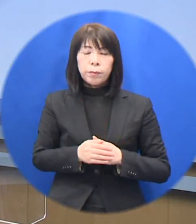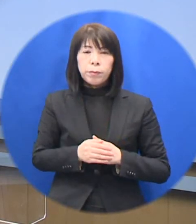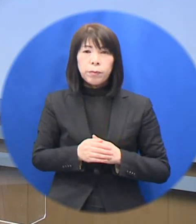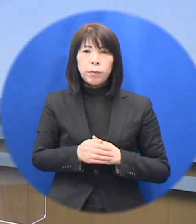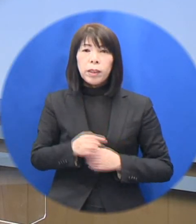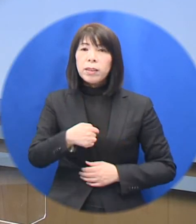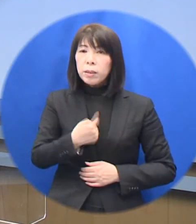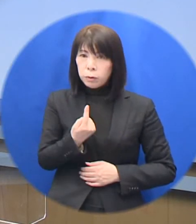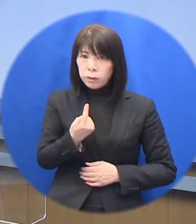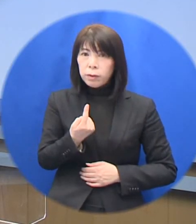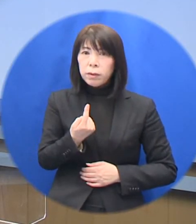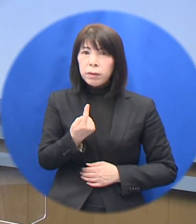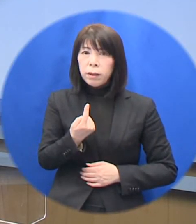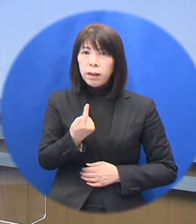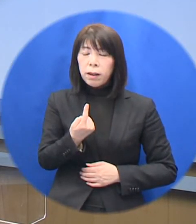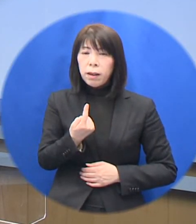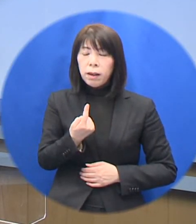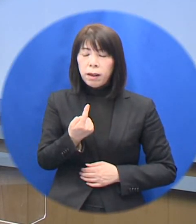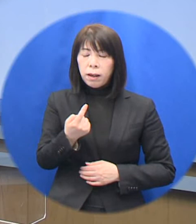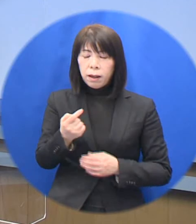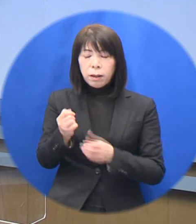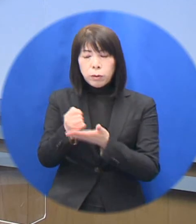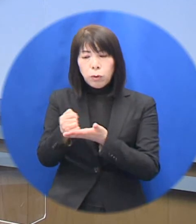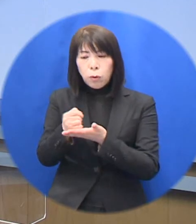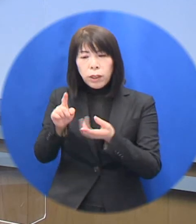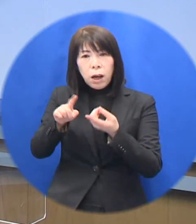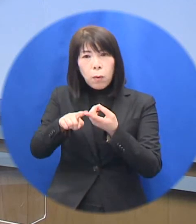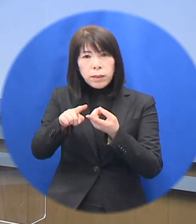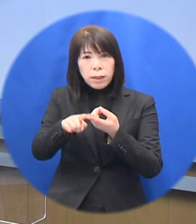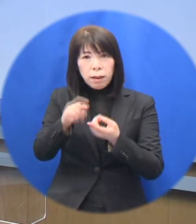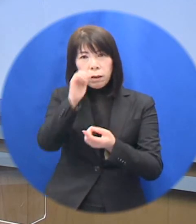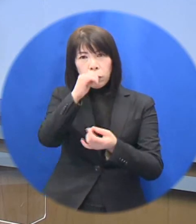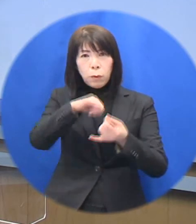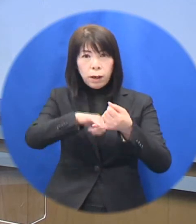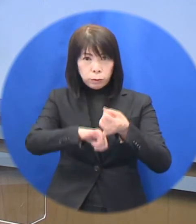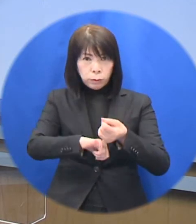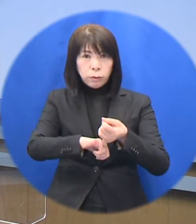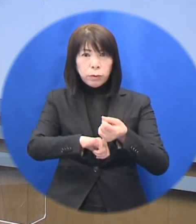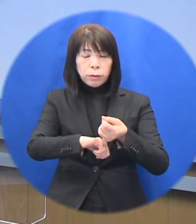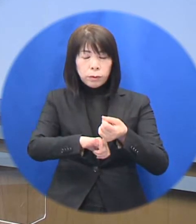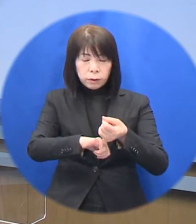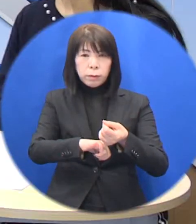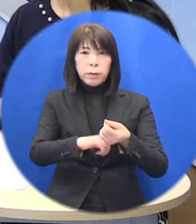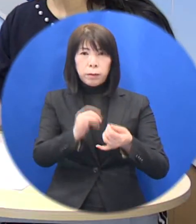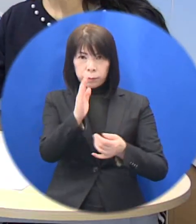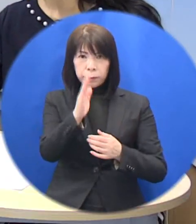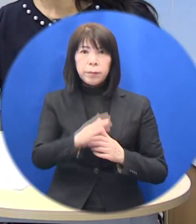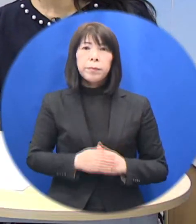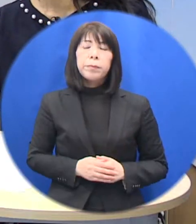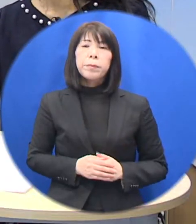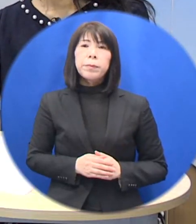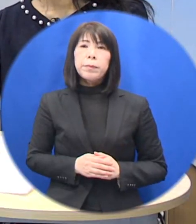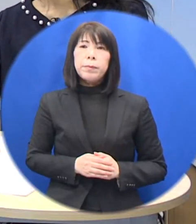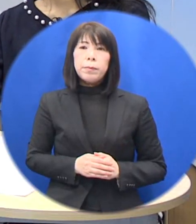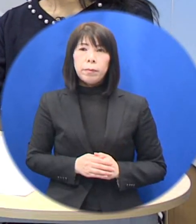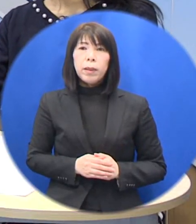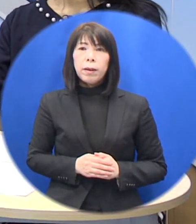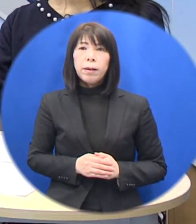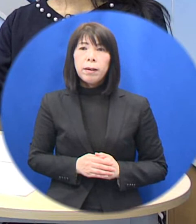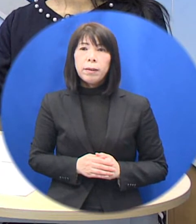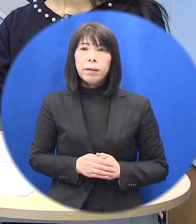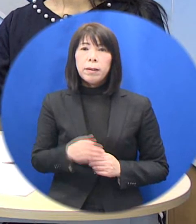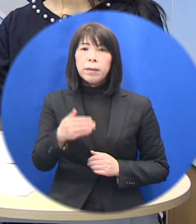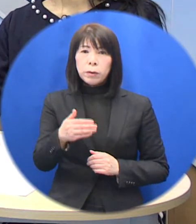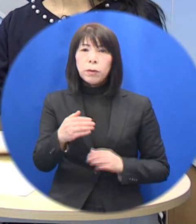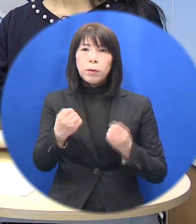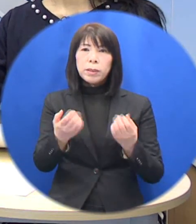予約ご自分のですねご都合のいい曜日にですね予約を取っていただくということになります。 はい、さあね、区の新型